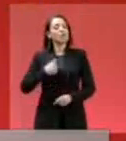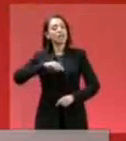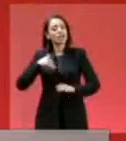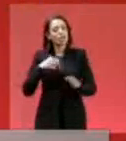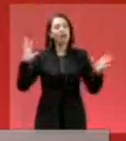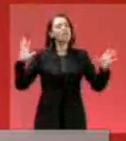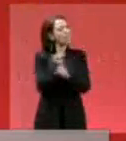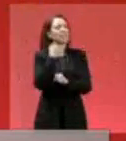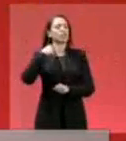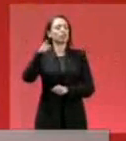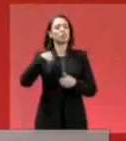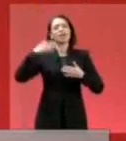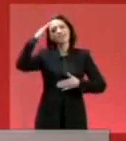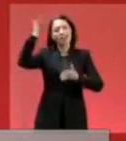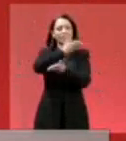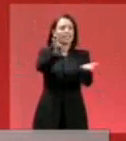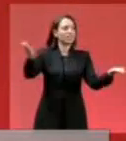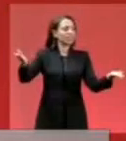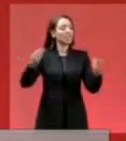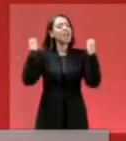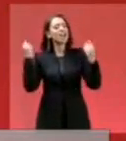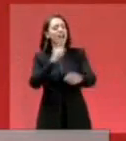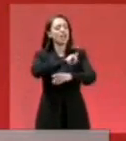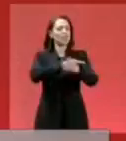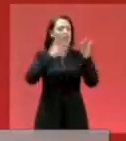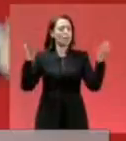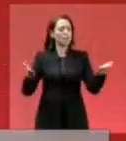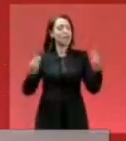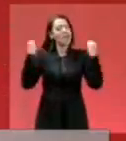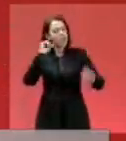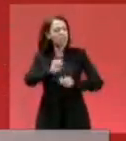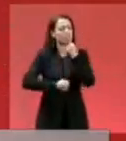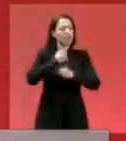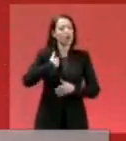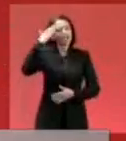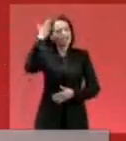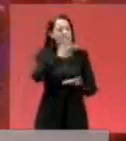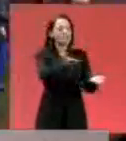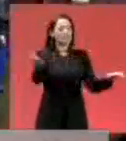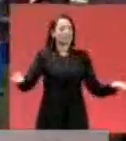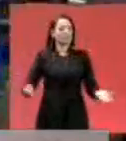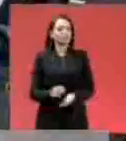θα νικήσουμε. Γεια σας. Καλή δύναμη. Καλούς αγώνες. Γεια σας.